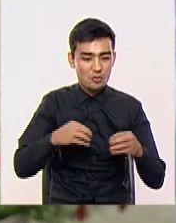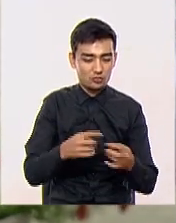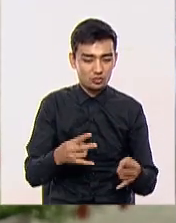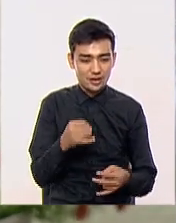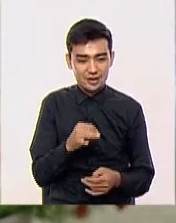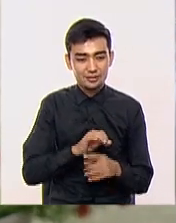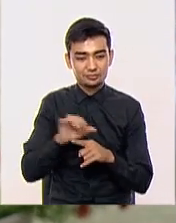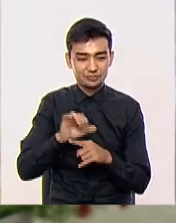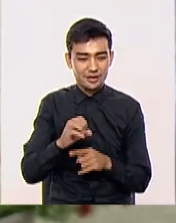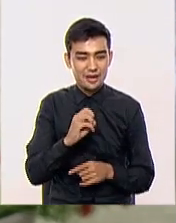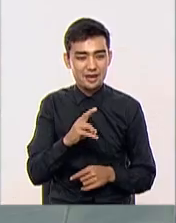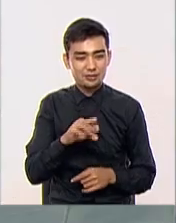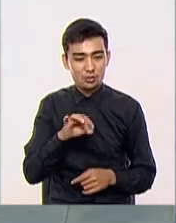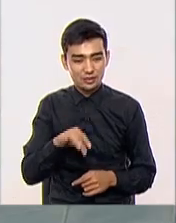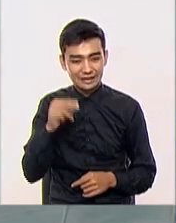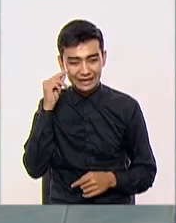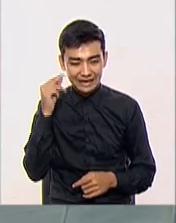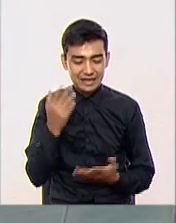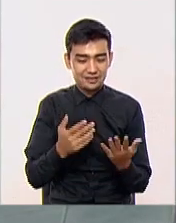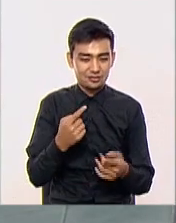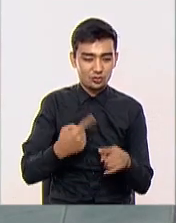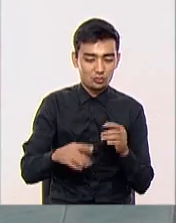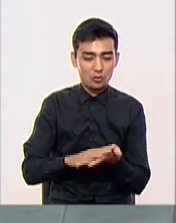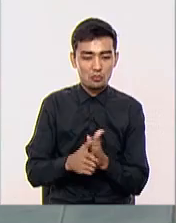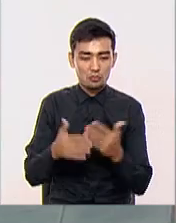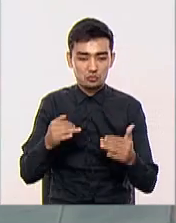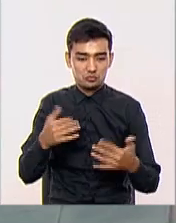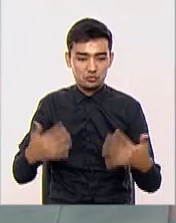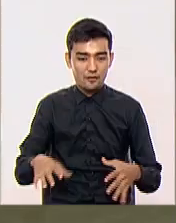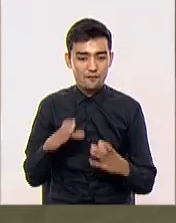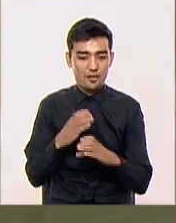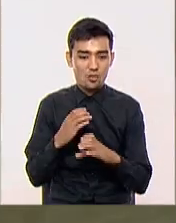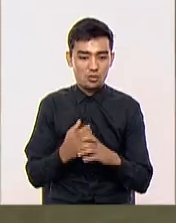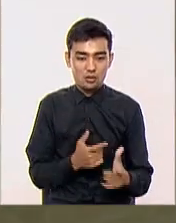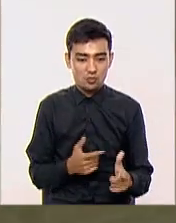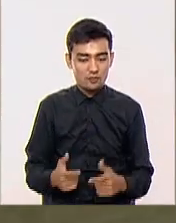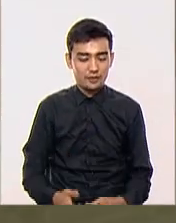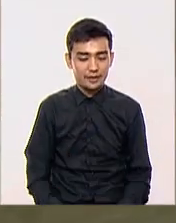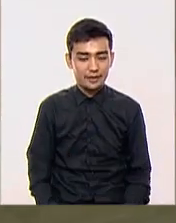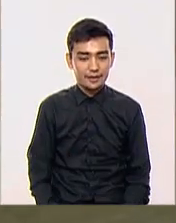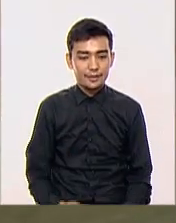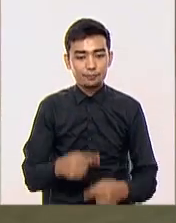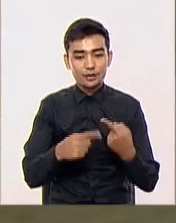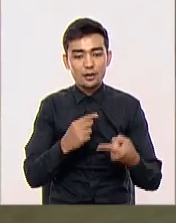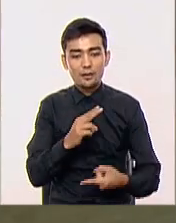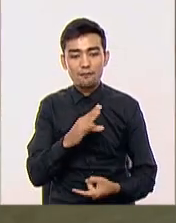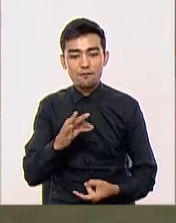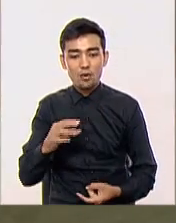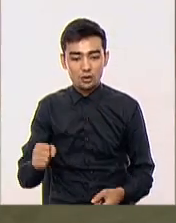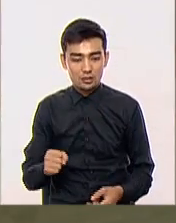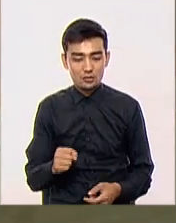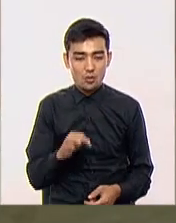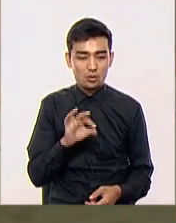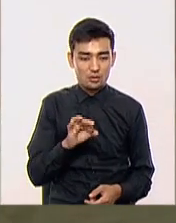на экспорт выходите стан и китай уже заключены вагоны готовы к отгрузке следующие распределение квоты будет только в октябре месяце